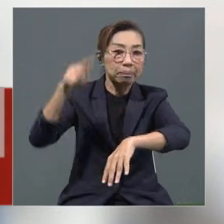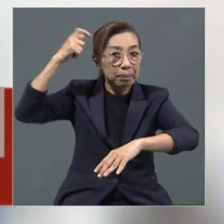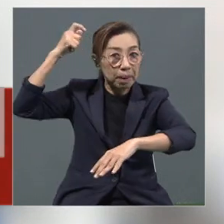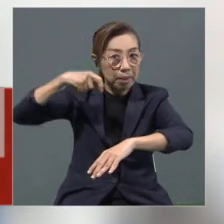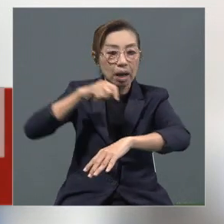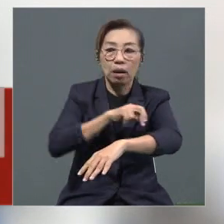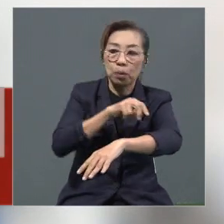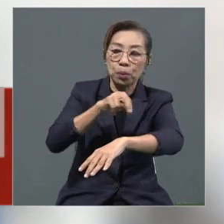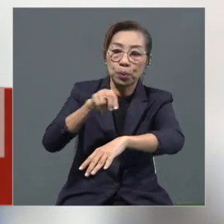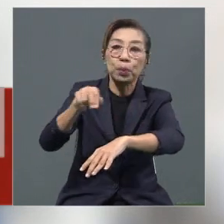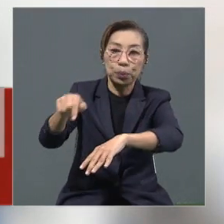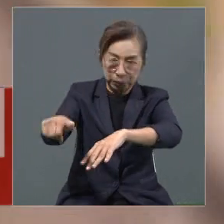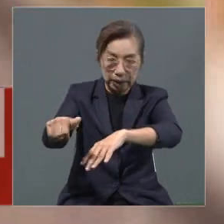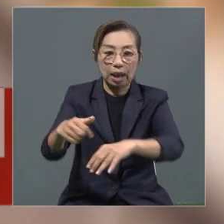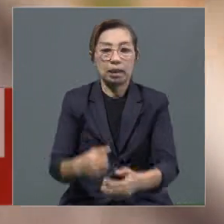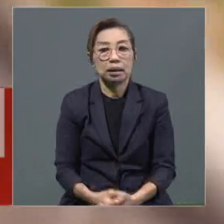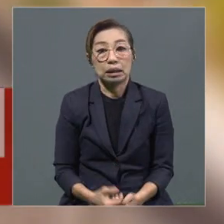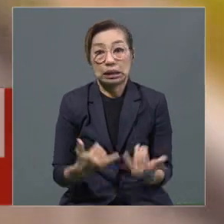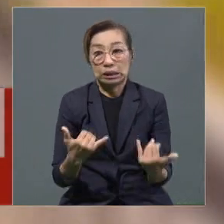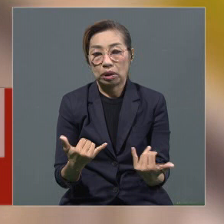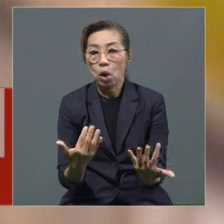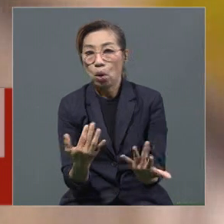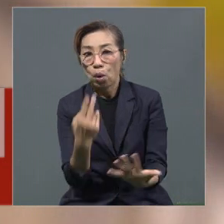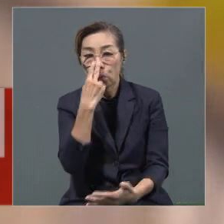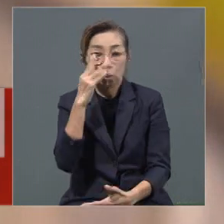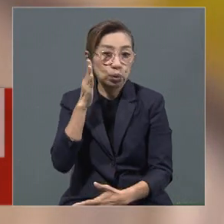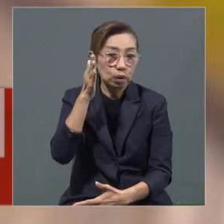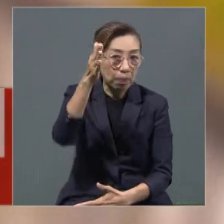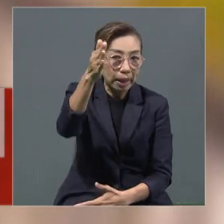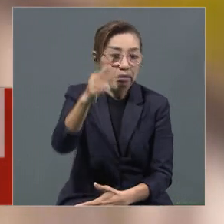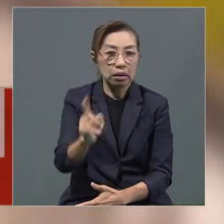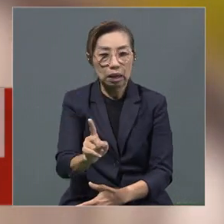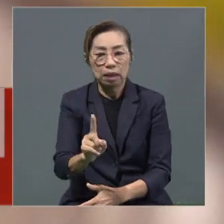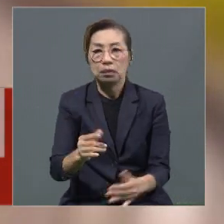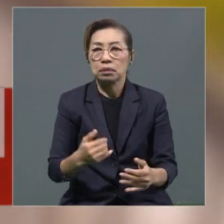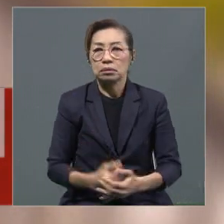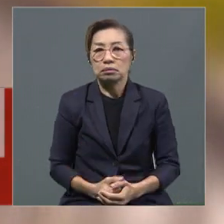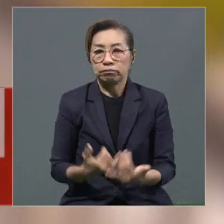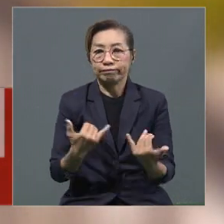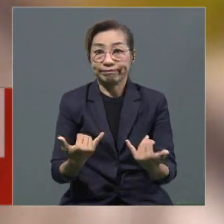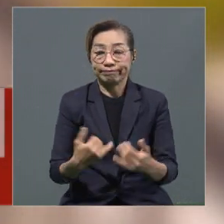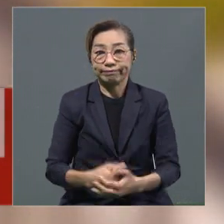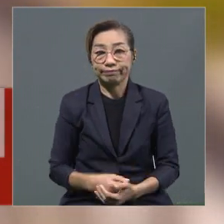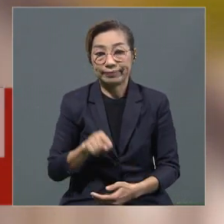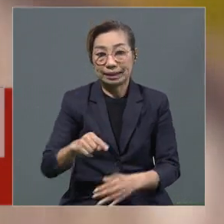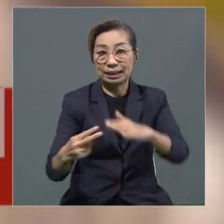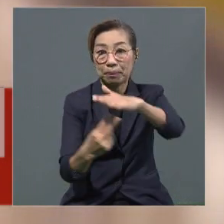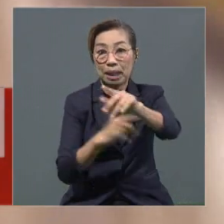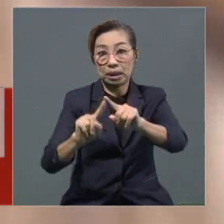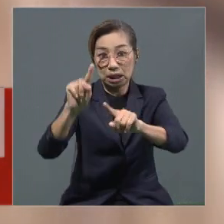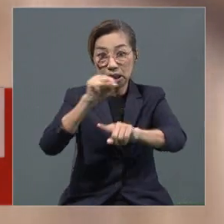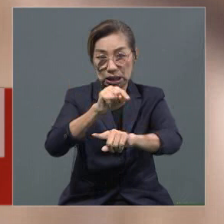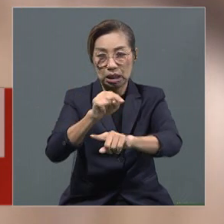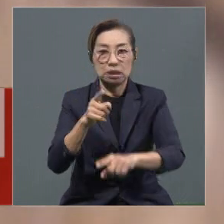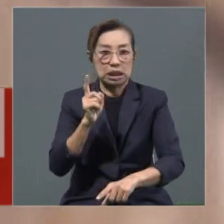ค่อยๆทยอยเดินข้ามสะพานไปนะครับตอนนี้เนี่ยก็เดี๋ยวต้องติดตามสถานการณ์กันต่อไปครับเพราะว่าตรงด่านสะพานหนึ่งเนี่ยมี